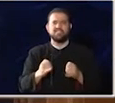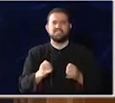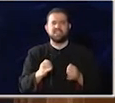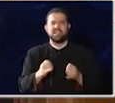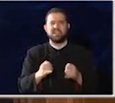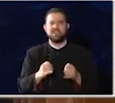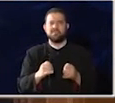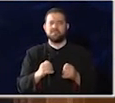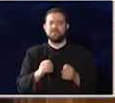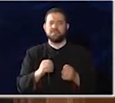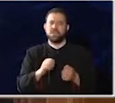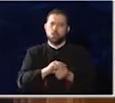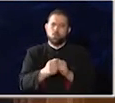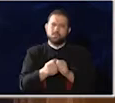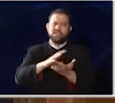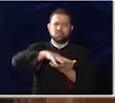ritualice pe care le facem,